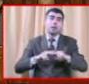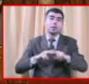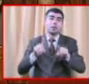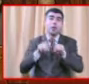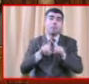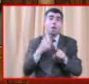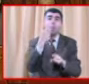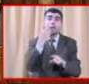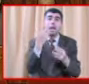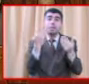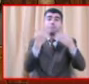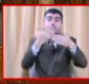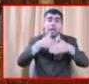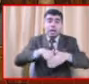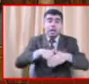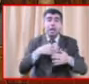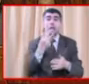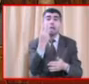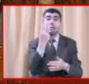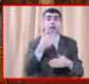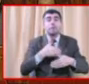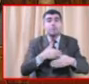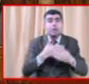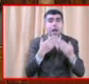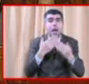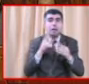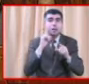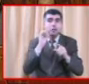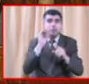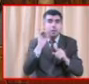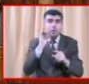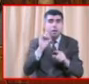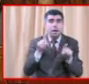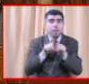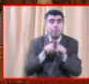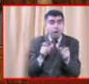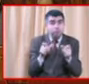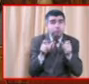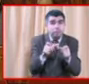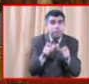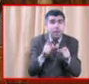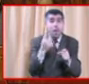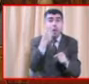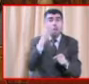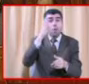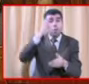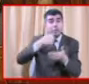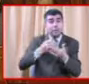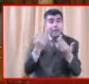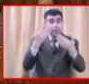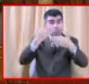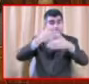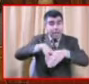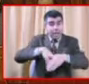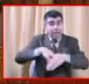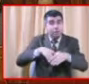الليل بدون أن يجد منقذ. يعني في 1:30 ديال الليل